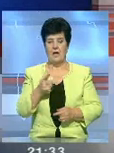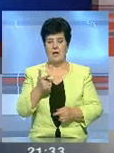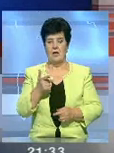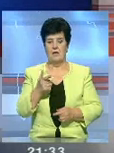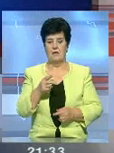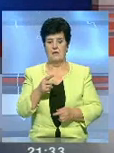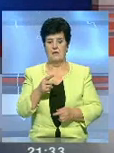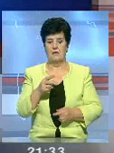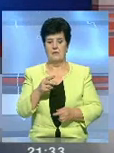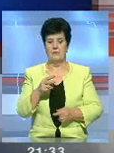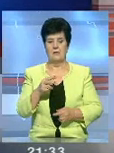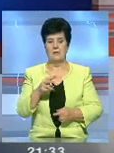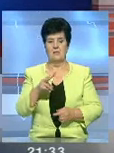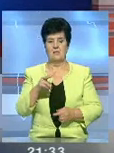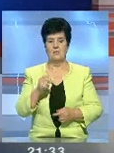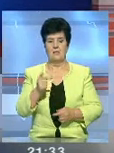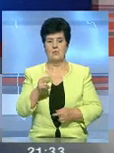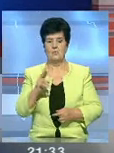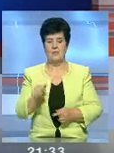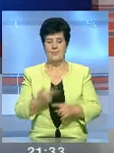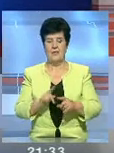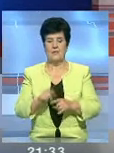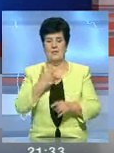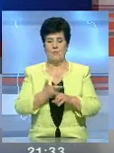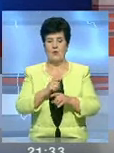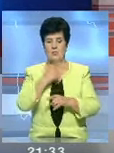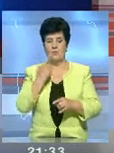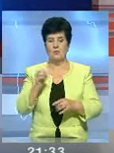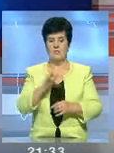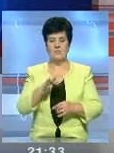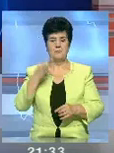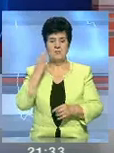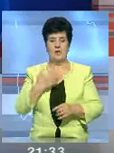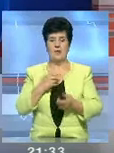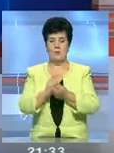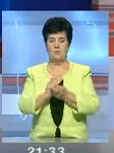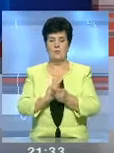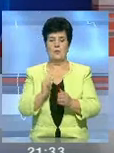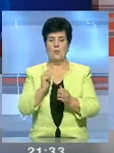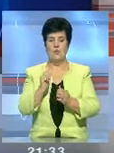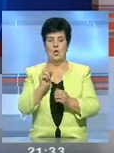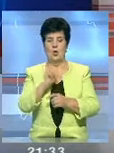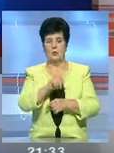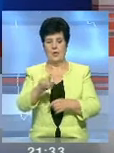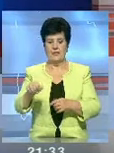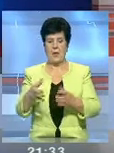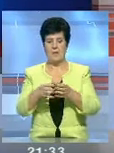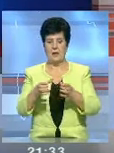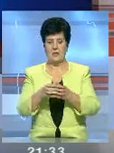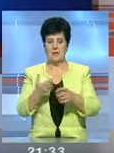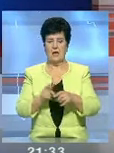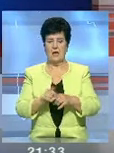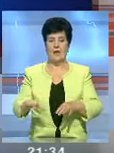aceste alegeri, deoarece timp de 15 ani am luptat cu toate partidele, cu toate puterile care au fost,